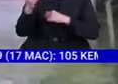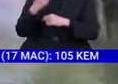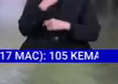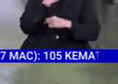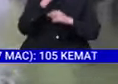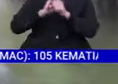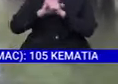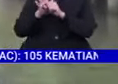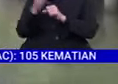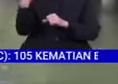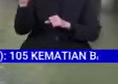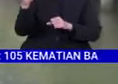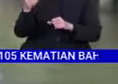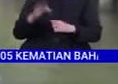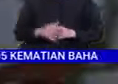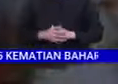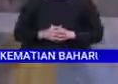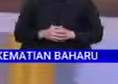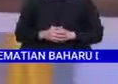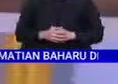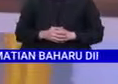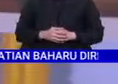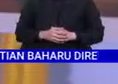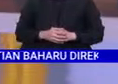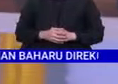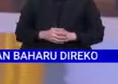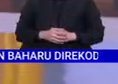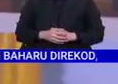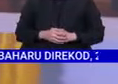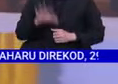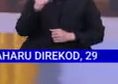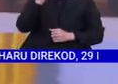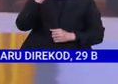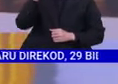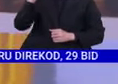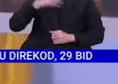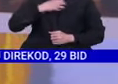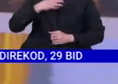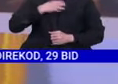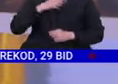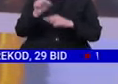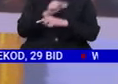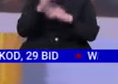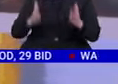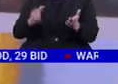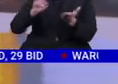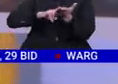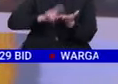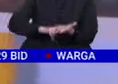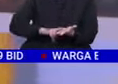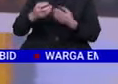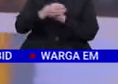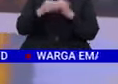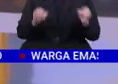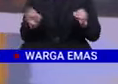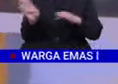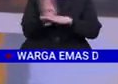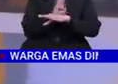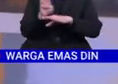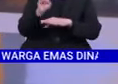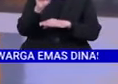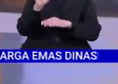akibat benda mikrobits 16 Hai 80 aduan pengguna direpotkan pejabat Kementerian Perdagangan